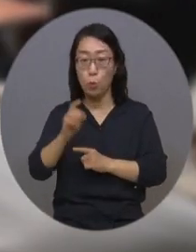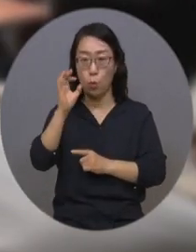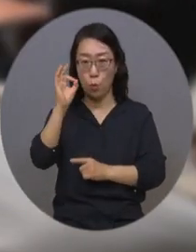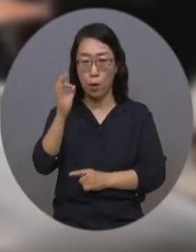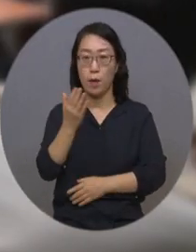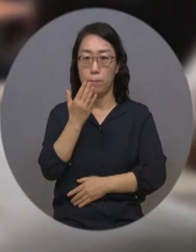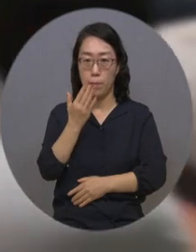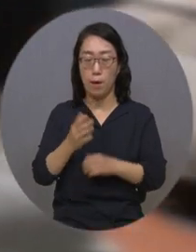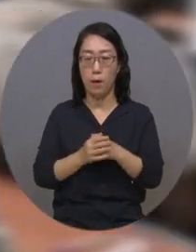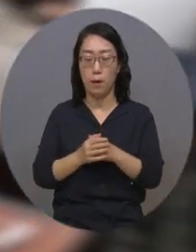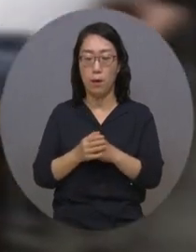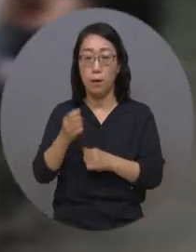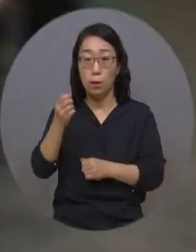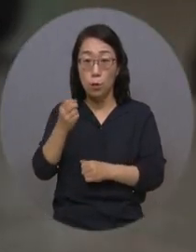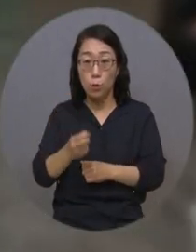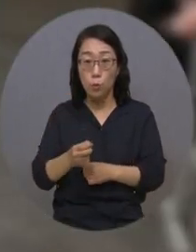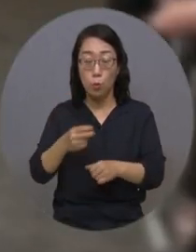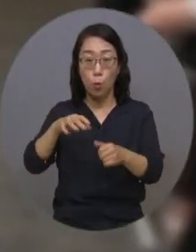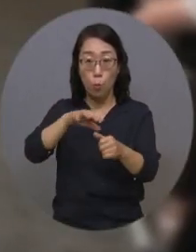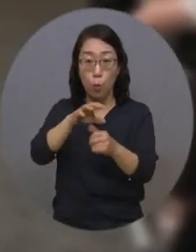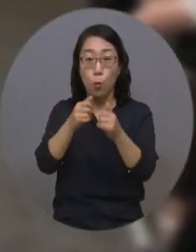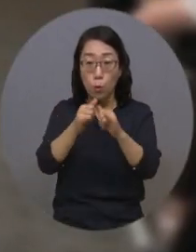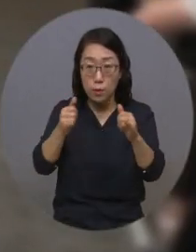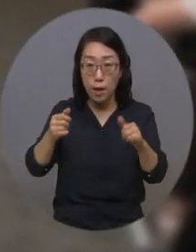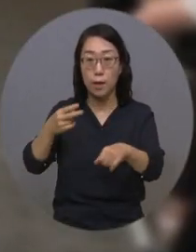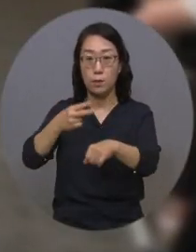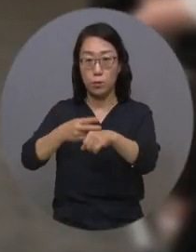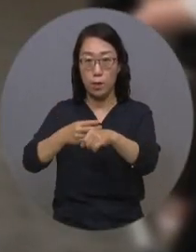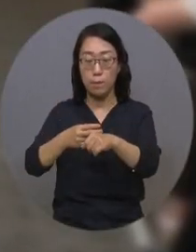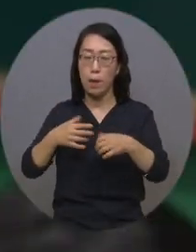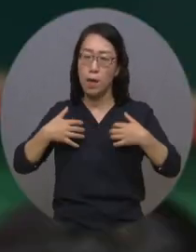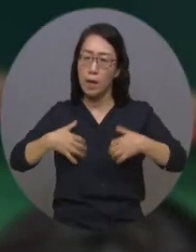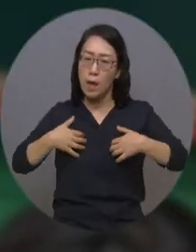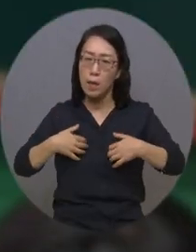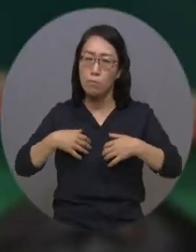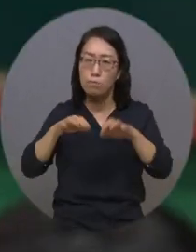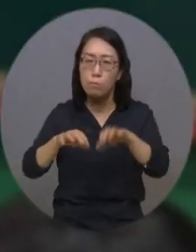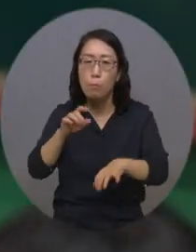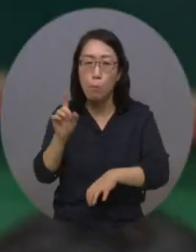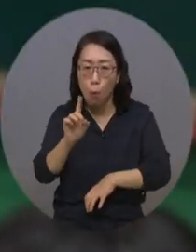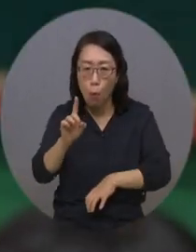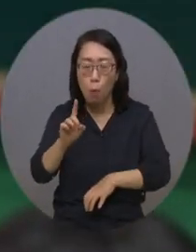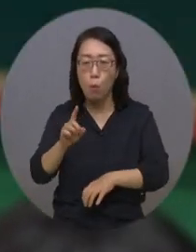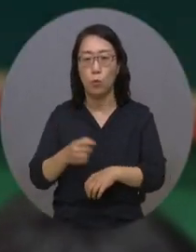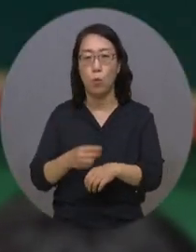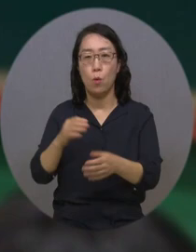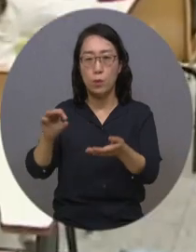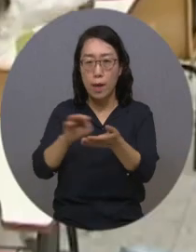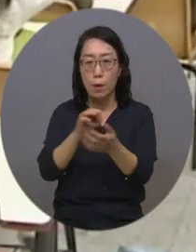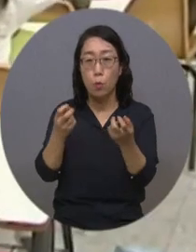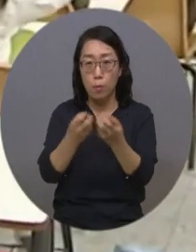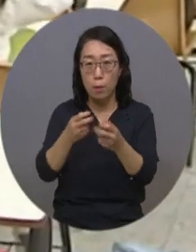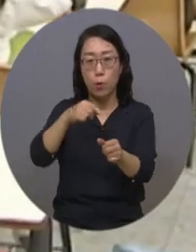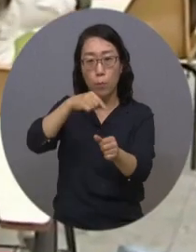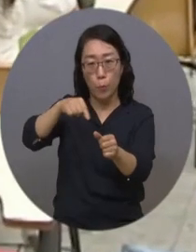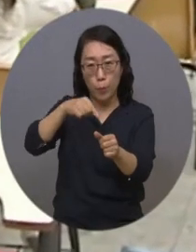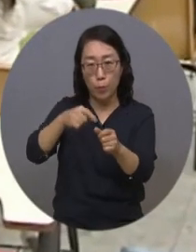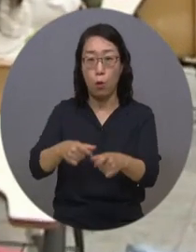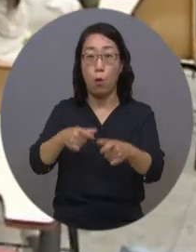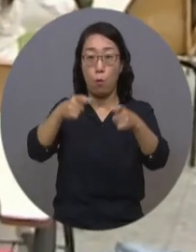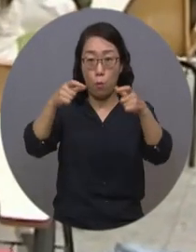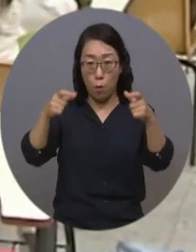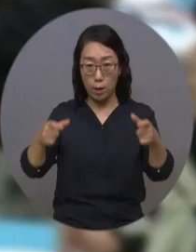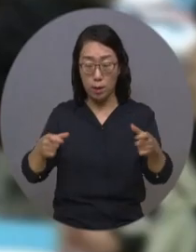아울러 보호자와 교사를 위한 개임 이해도와 개의 이미용 지도법 교육을 확대하며 2022년